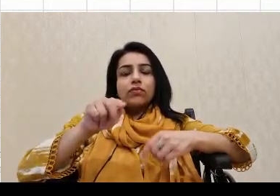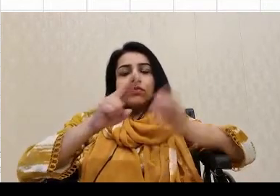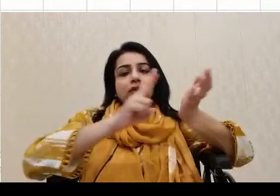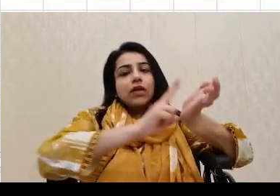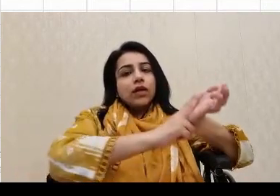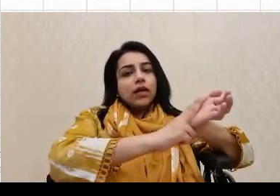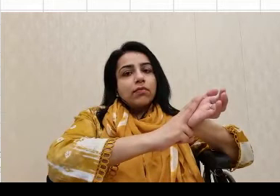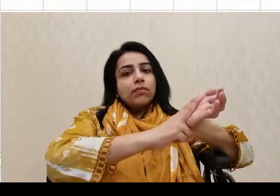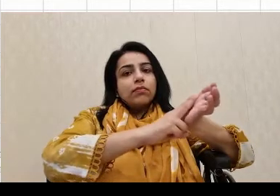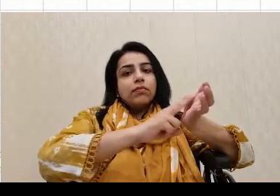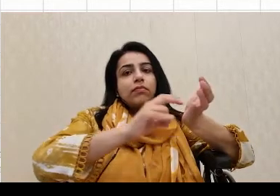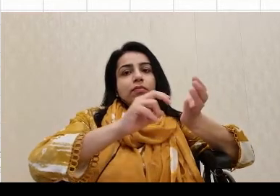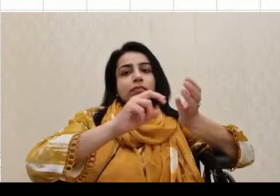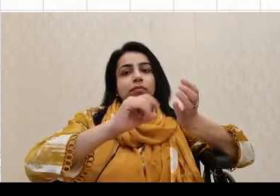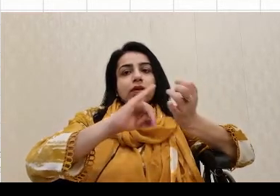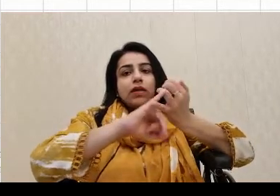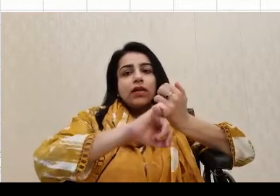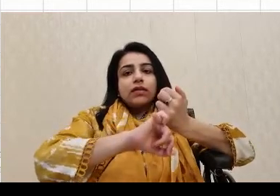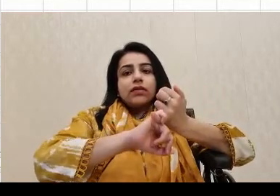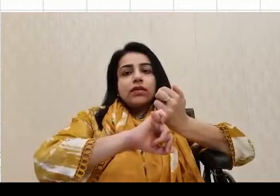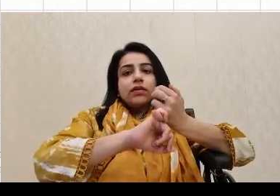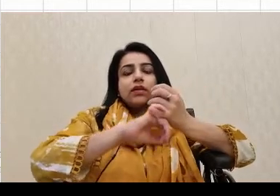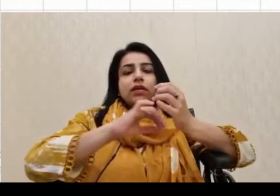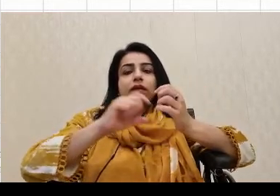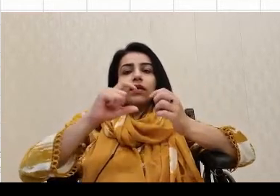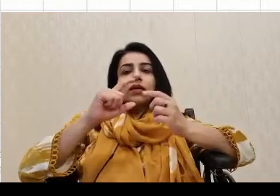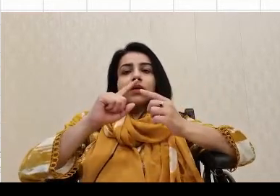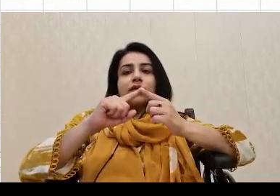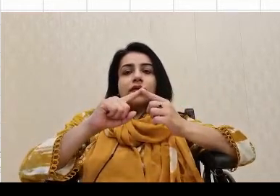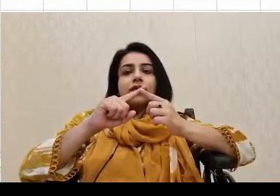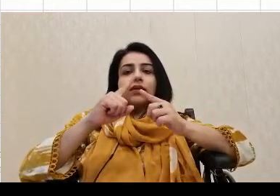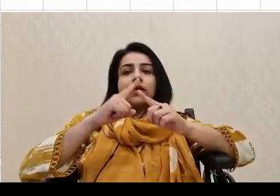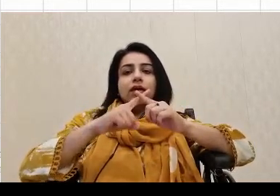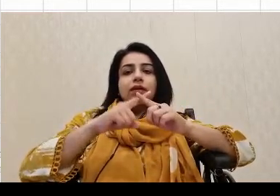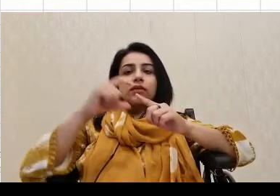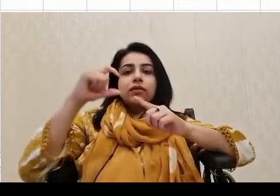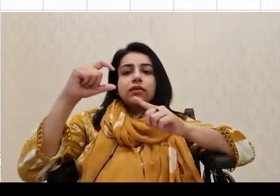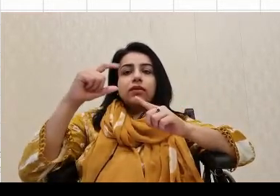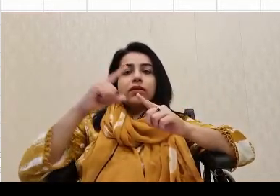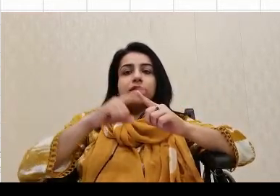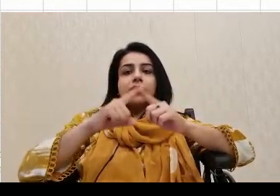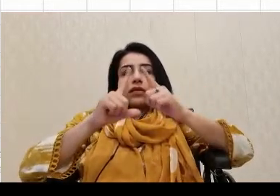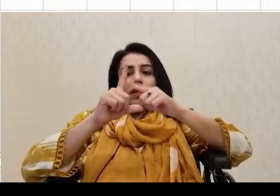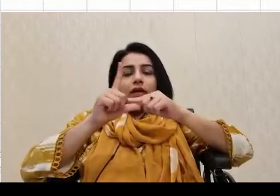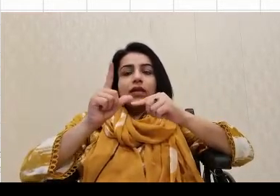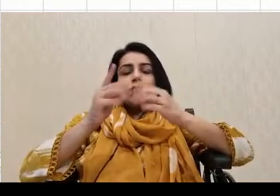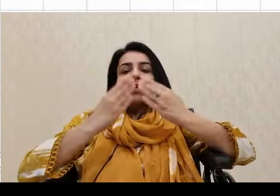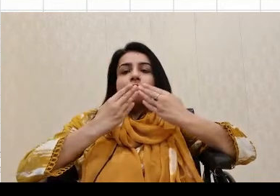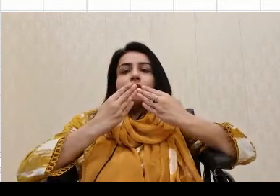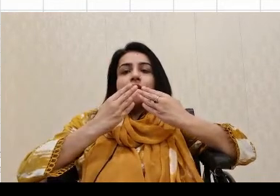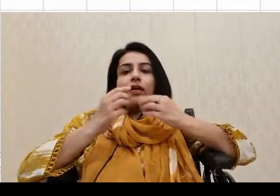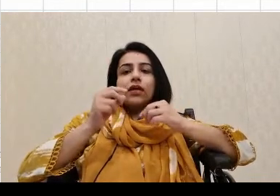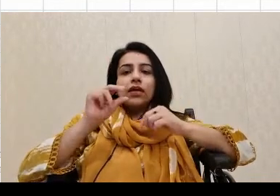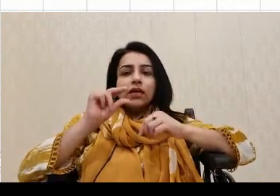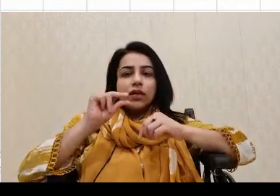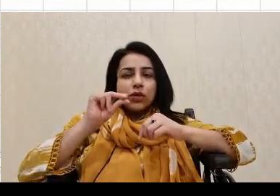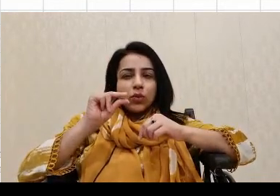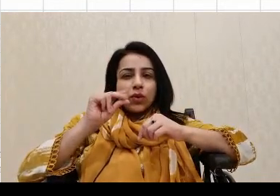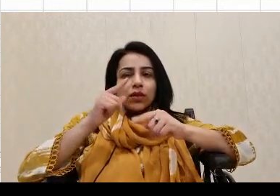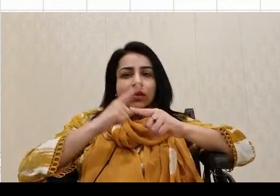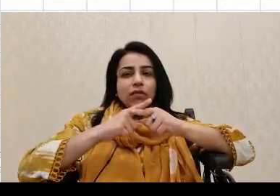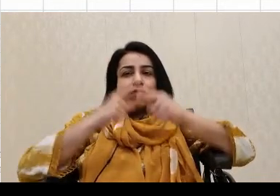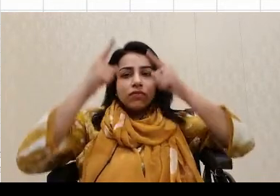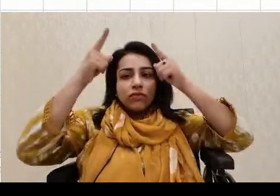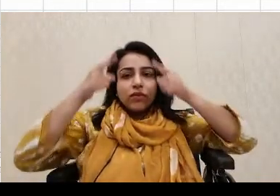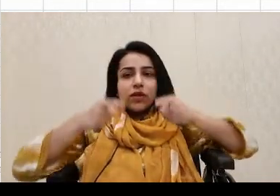है, ये उससे हटके है। इस पैकेज के अंदर जो है वो आप जितना